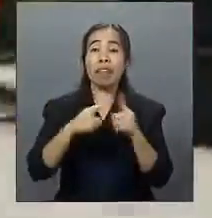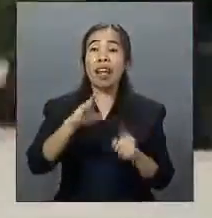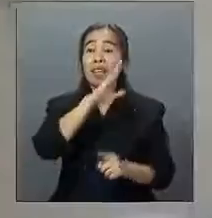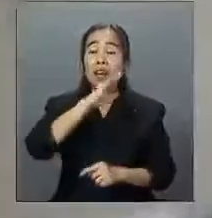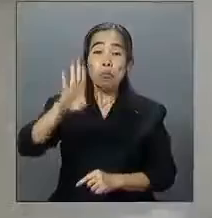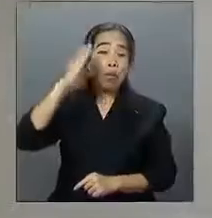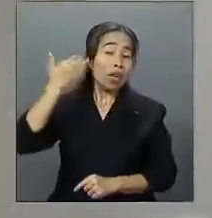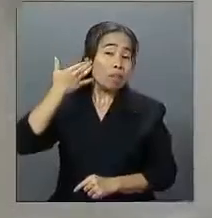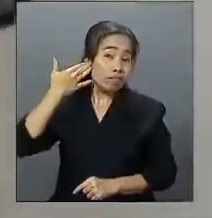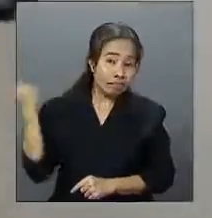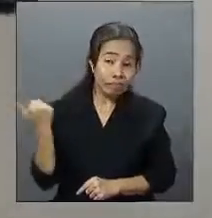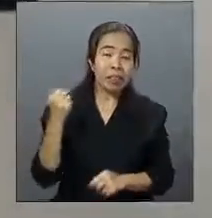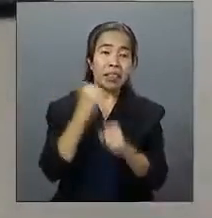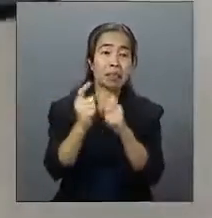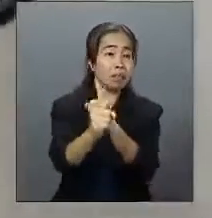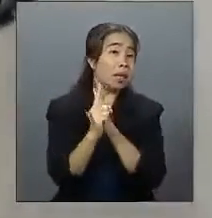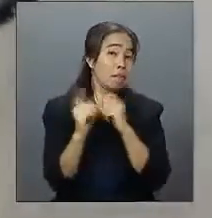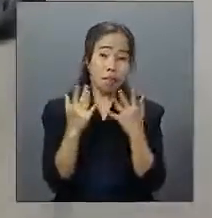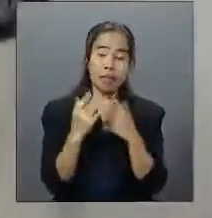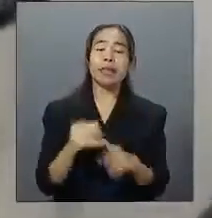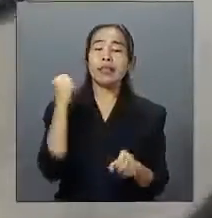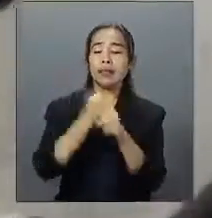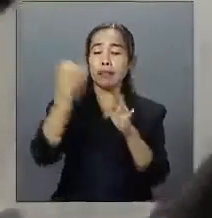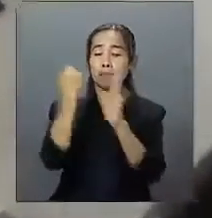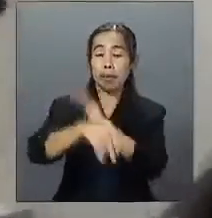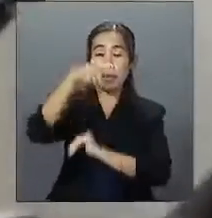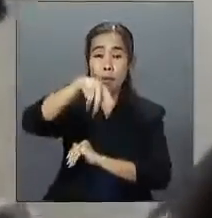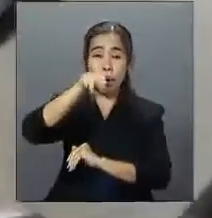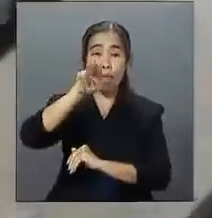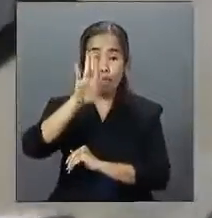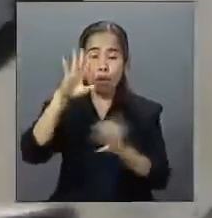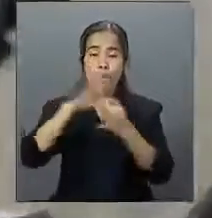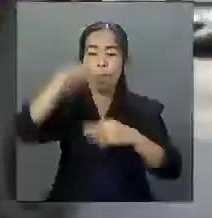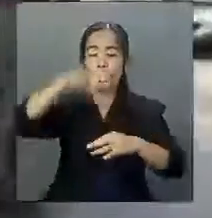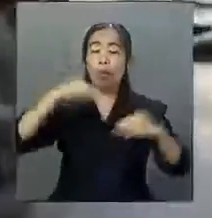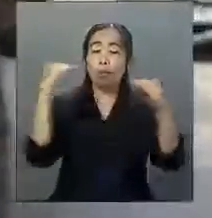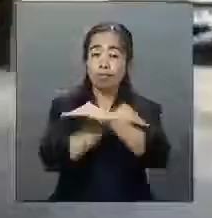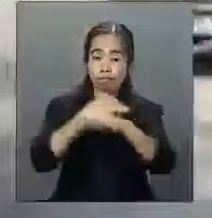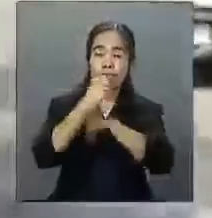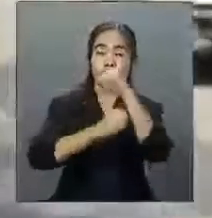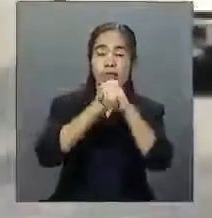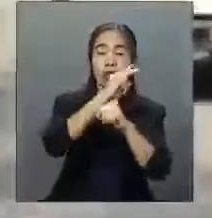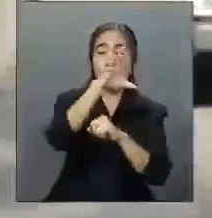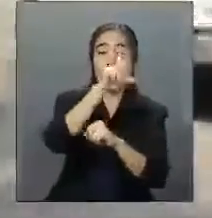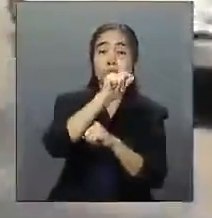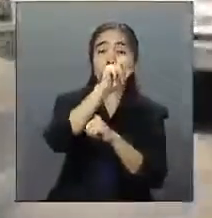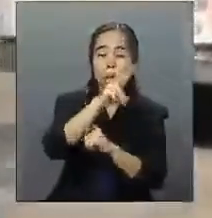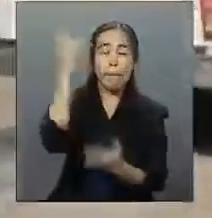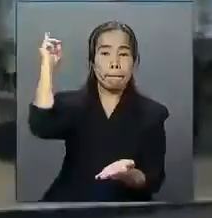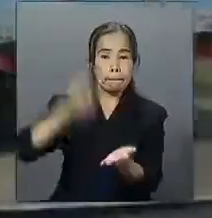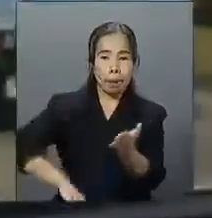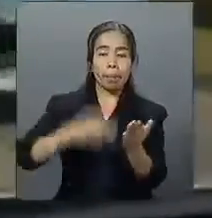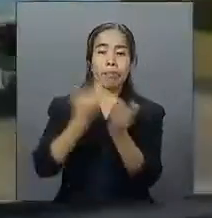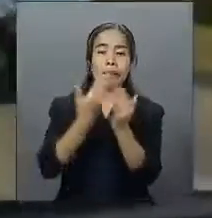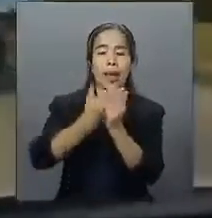การตามระยะเวลาที่กำหนดมีความผิดตามพระราชบัญญัติการขนส่งทางบกปี2522ปรับสูงสุดไม่เกิน